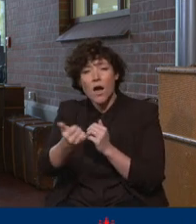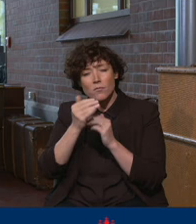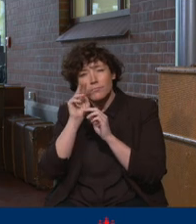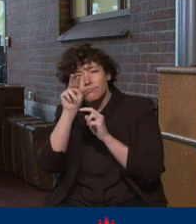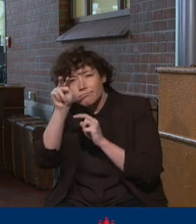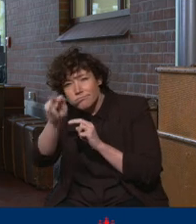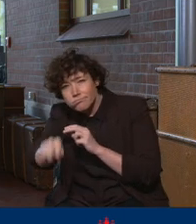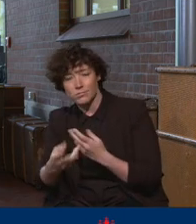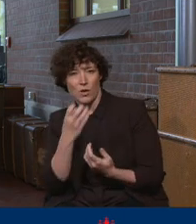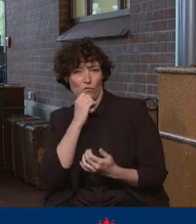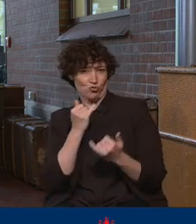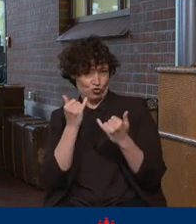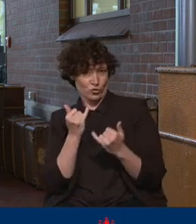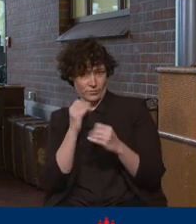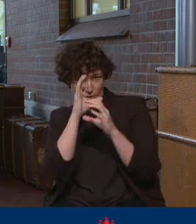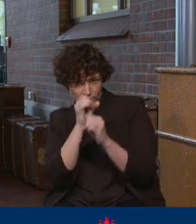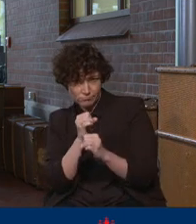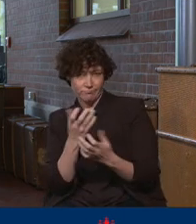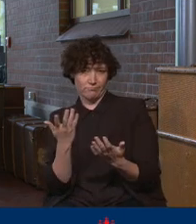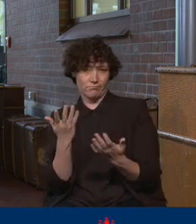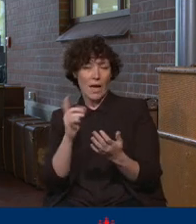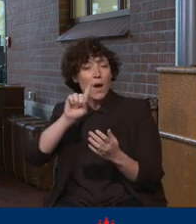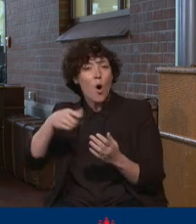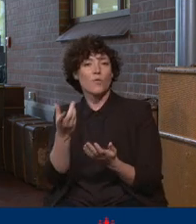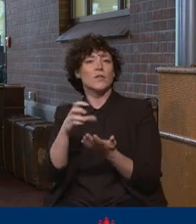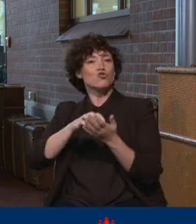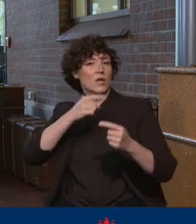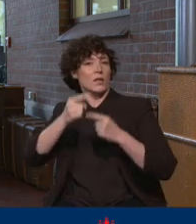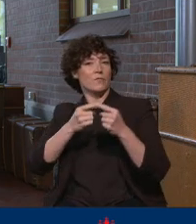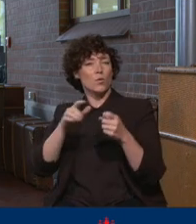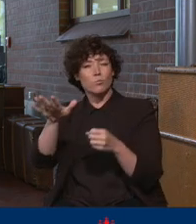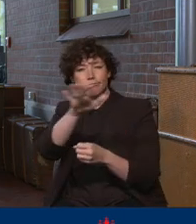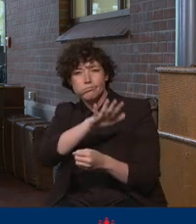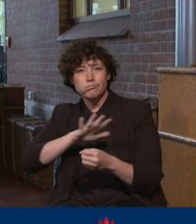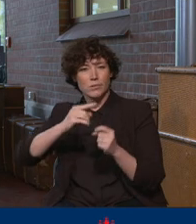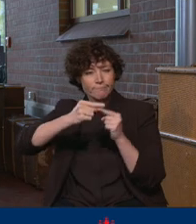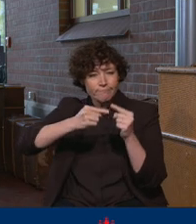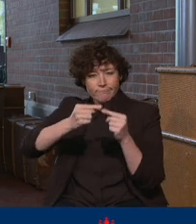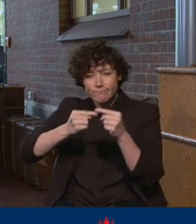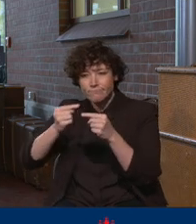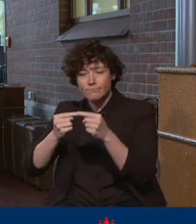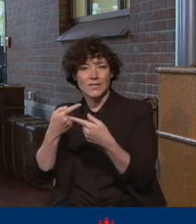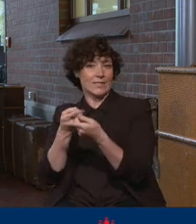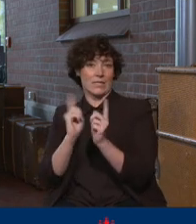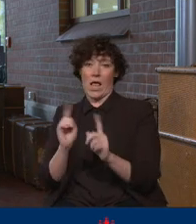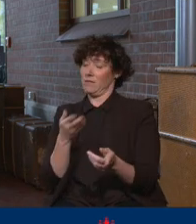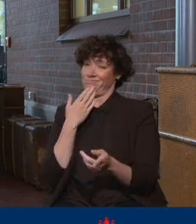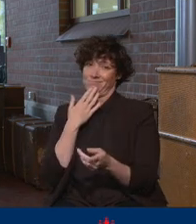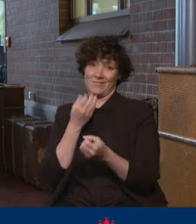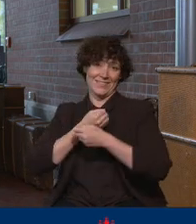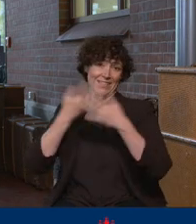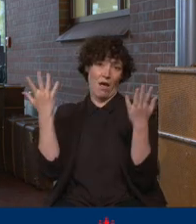lagen wo stadtentwicklung stattfinden wird und das ist alles andere als einfach das ist nicht die grüne